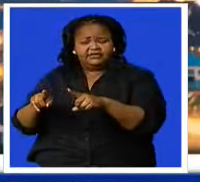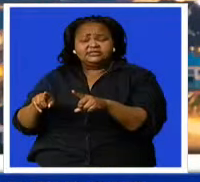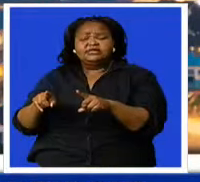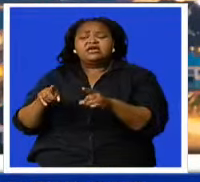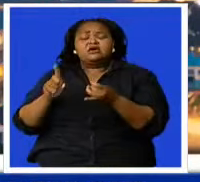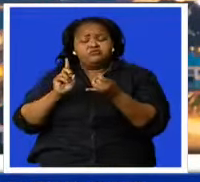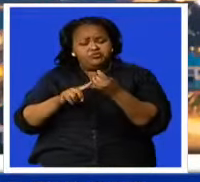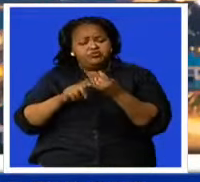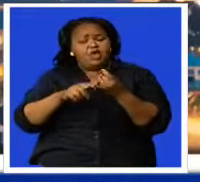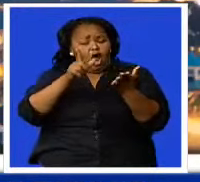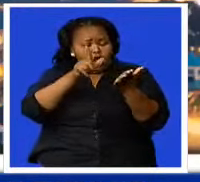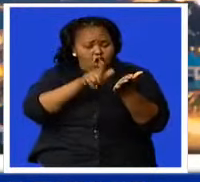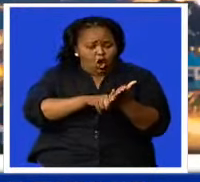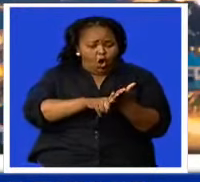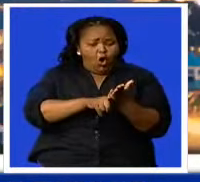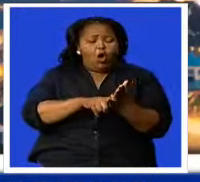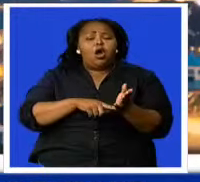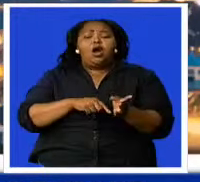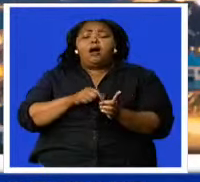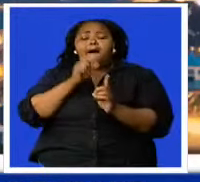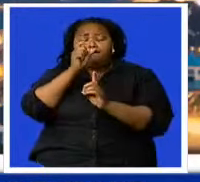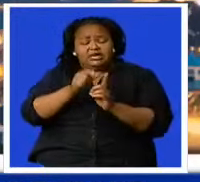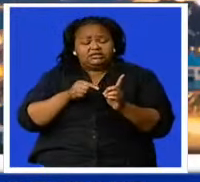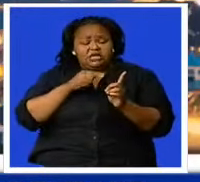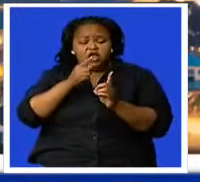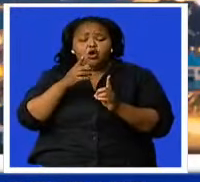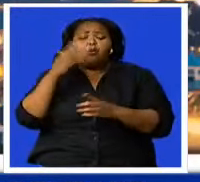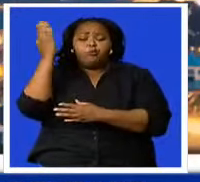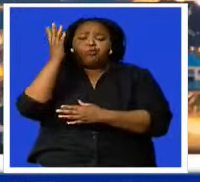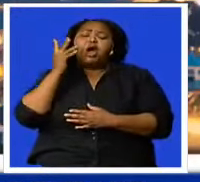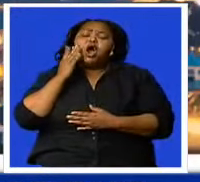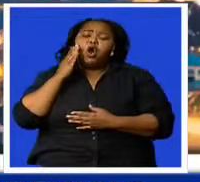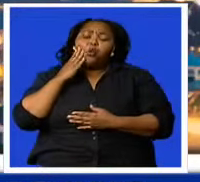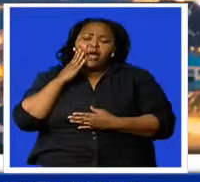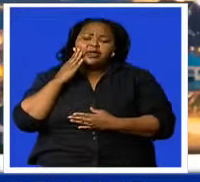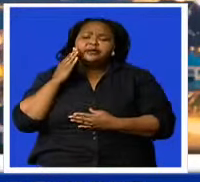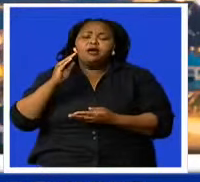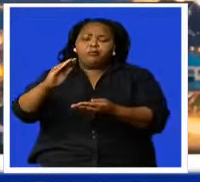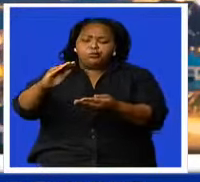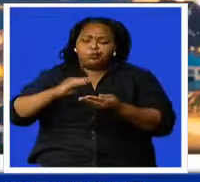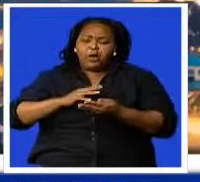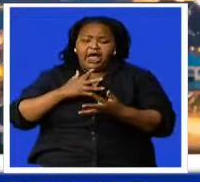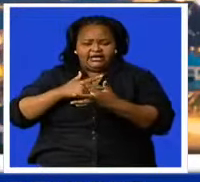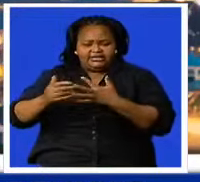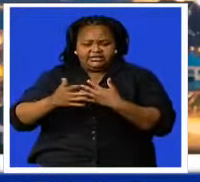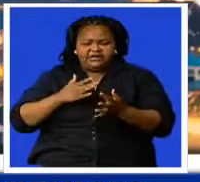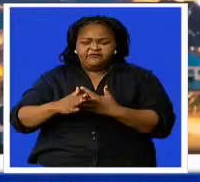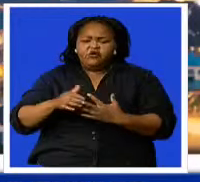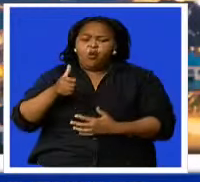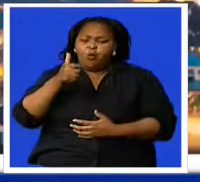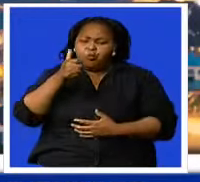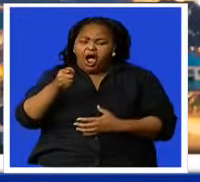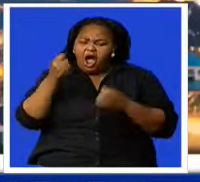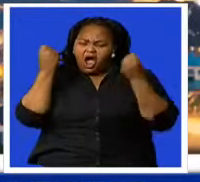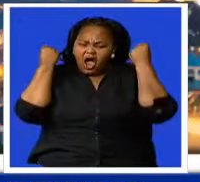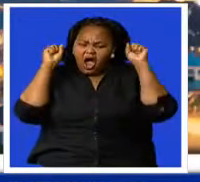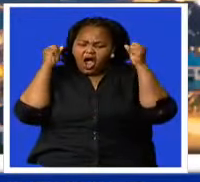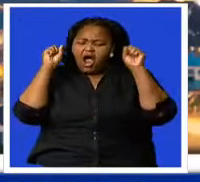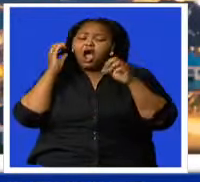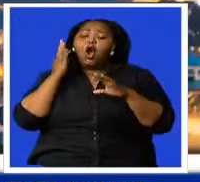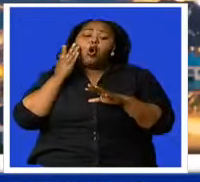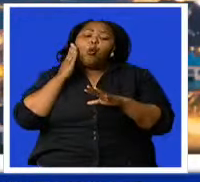nakemukela tintfo bantu labatawutifacada tibanga umsindo uma ke batikhanza bahlukumeteka